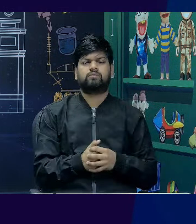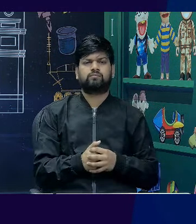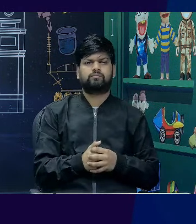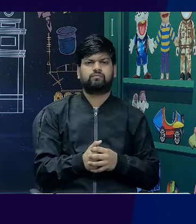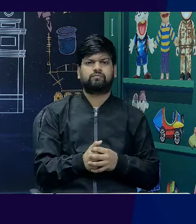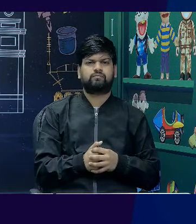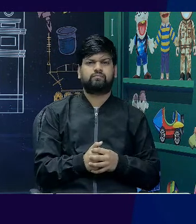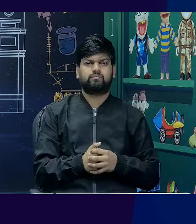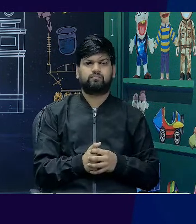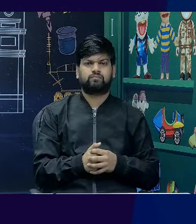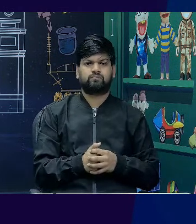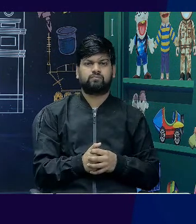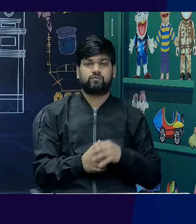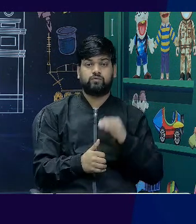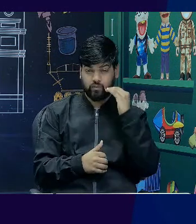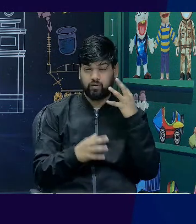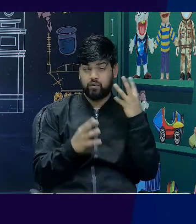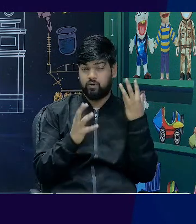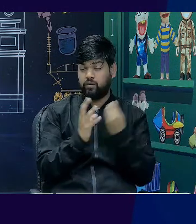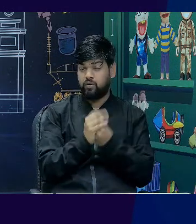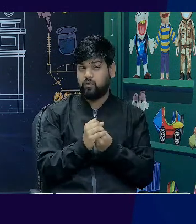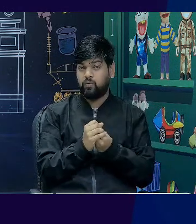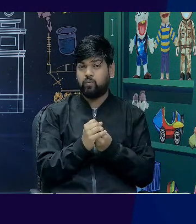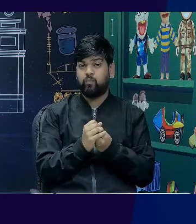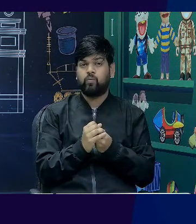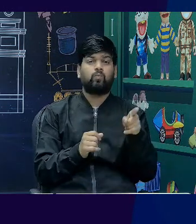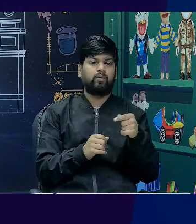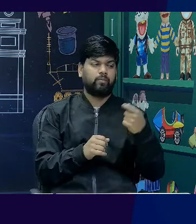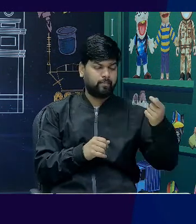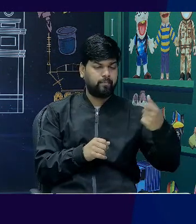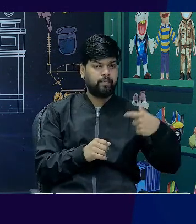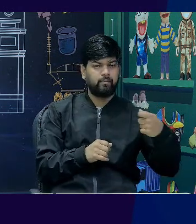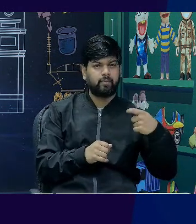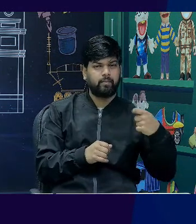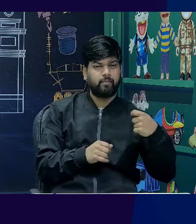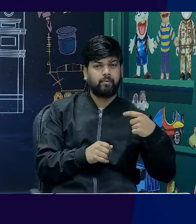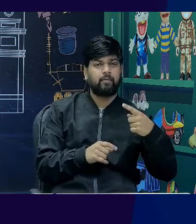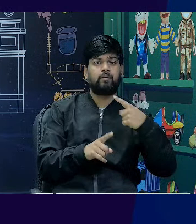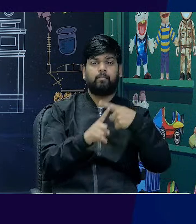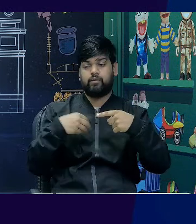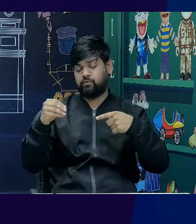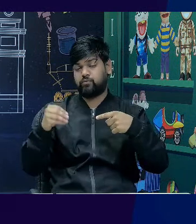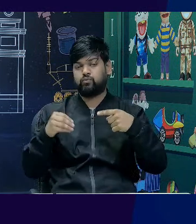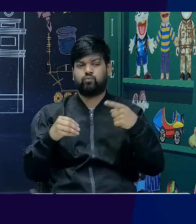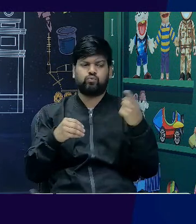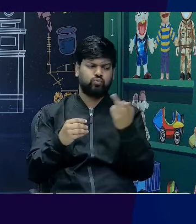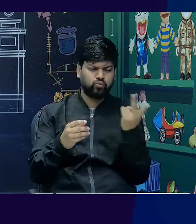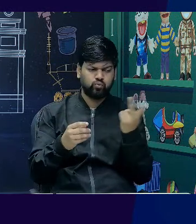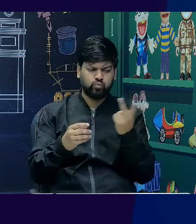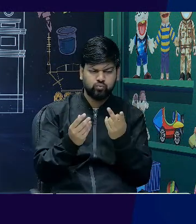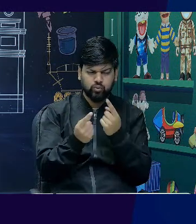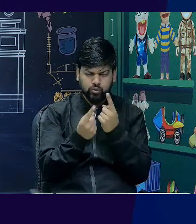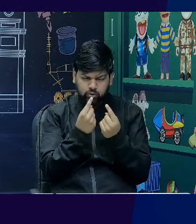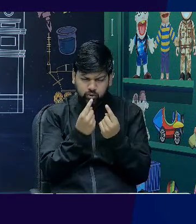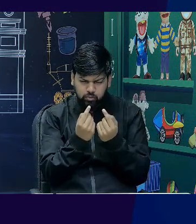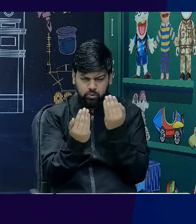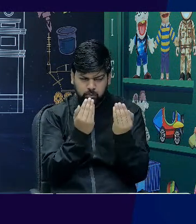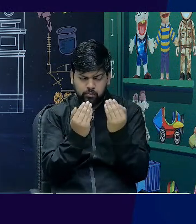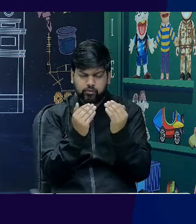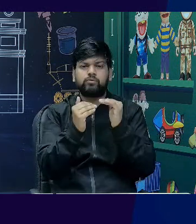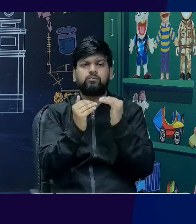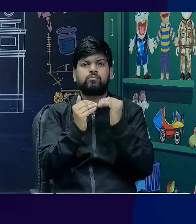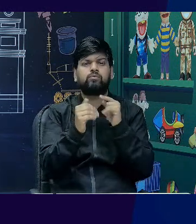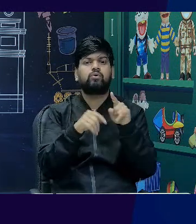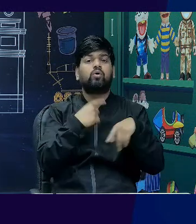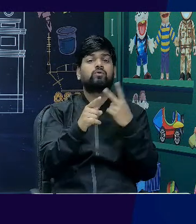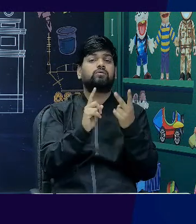बैलेंस करते हैं रेवेन्यू और एक्सपेंडिचर के बीच में, एलोकेशन ऑफ रिसोर्सेज बेटर होता है और प्लानिंग और इम्प्लीमेंटेशन ऑफ सोशल